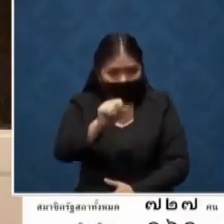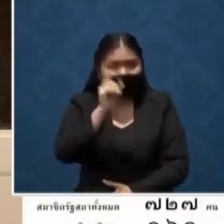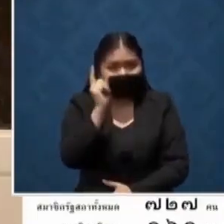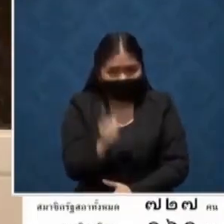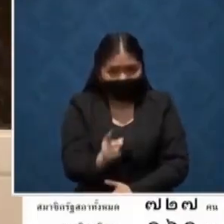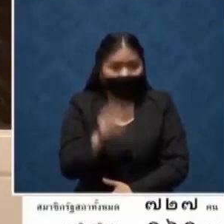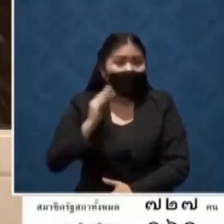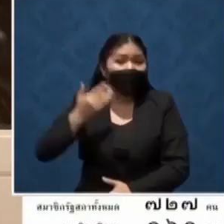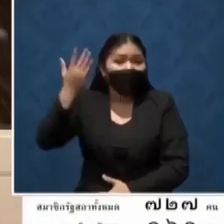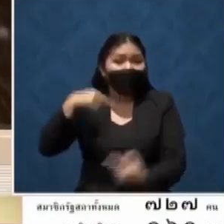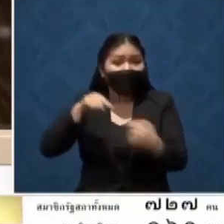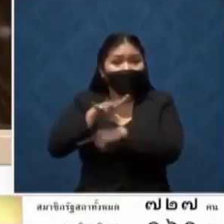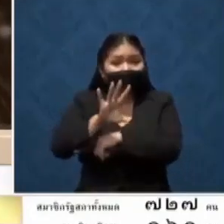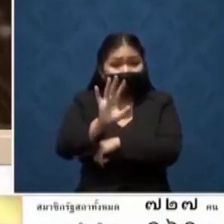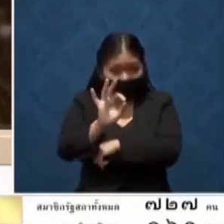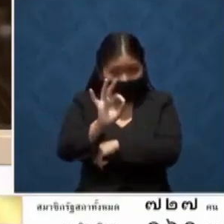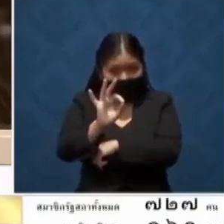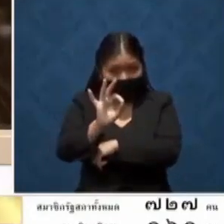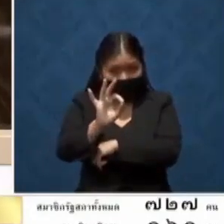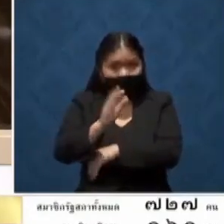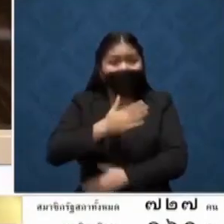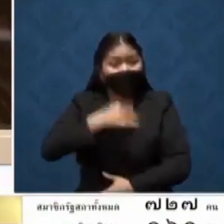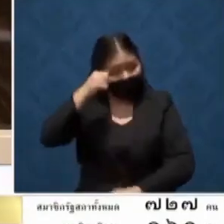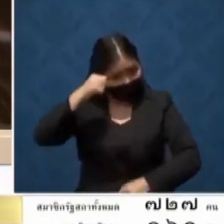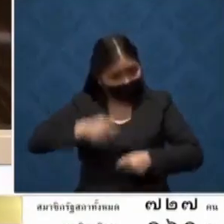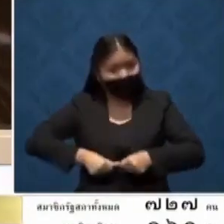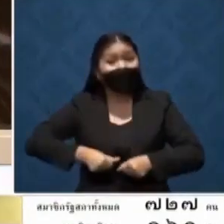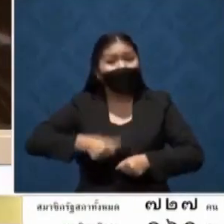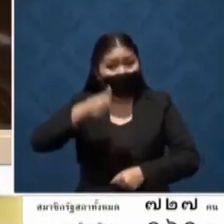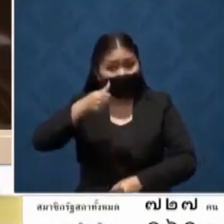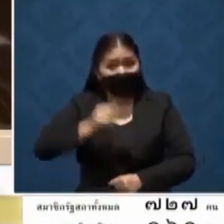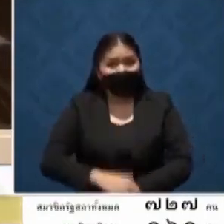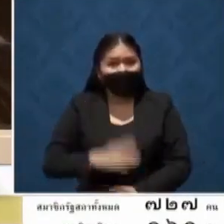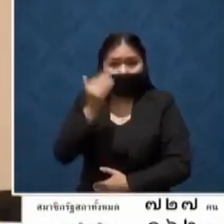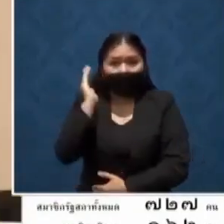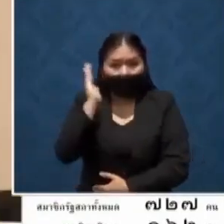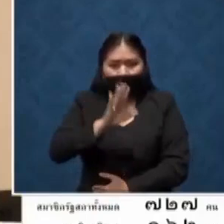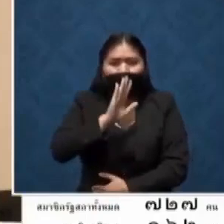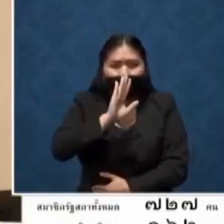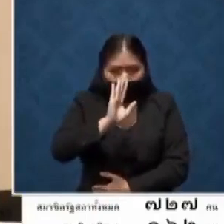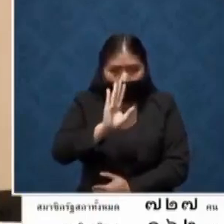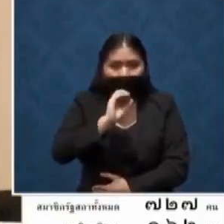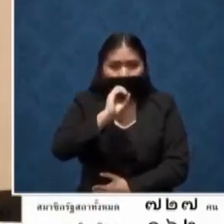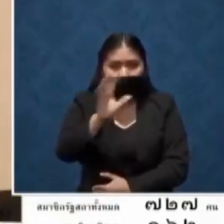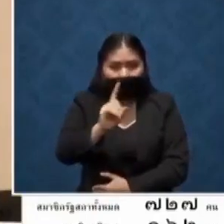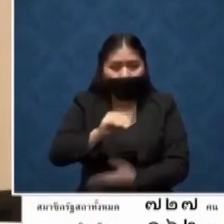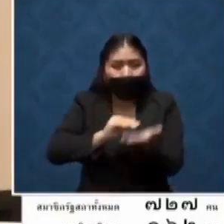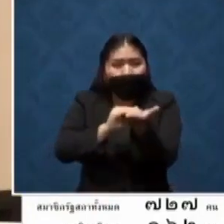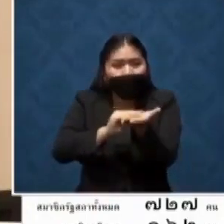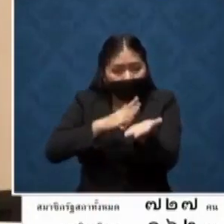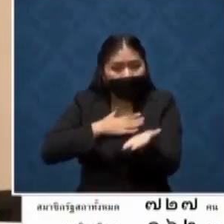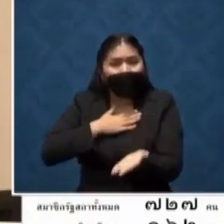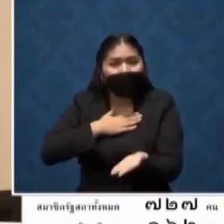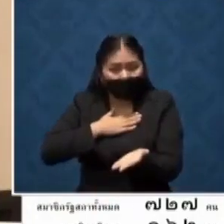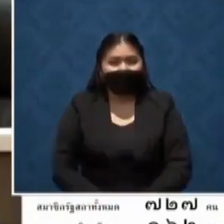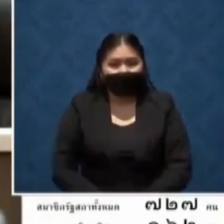เท่าไหร่ยกมือขึ้นมาถ้าเกิดขึ้นชนะผ่านเลยมิใช่เราต้องให้ส.สสวมารวมกันให้ครบก่อนเกินครึ่งแล้วถึงจะยกมือได้ดัง